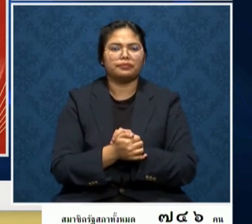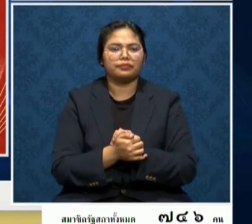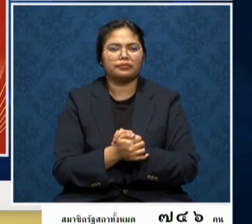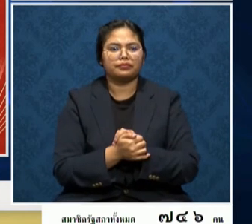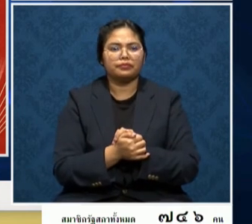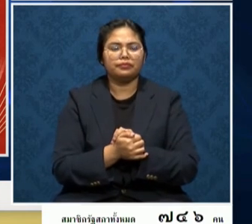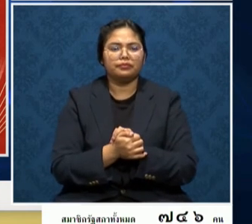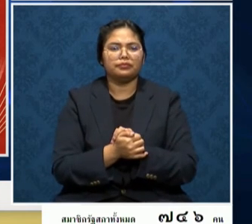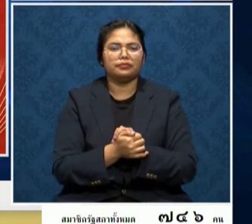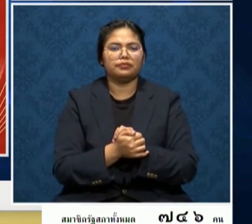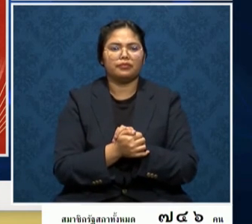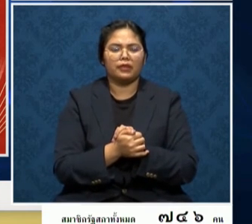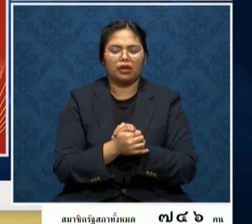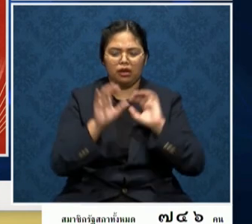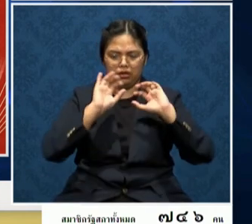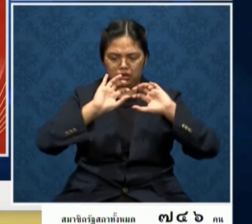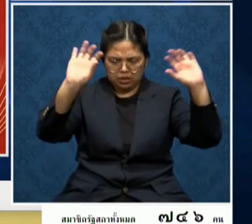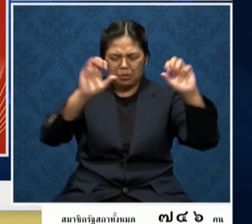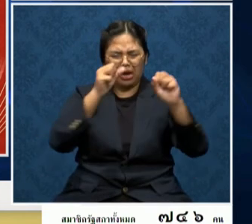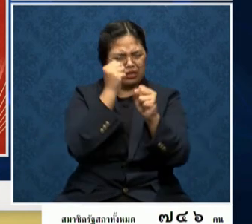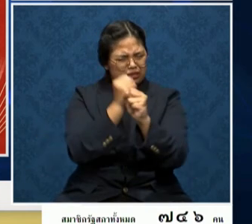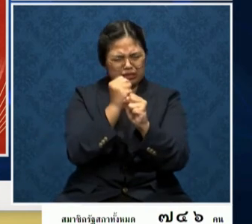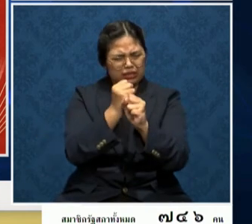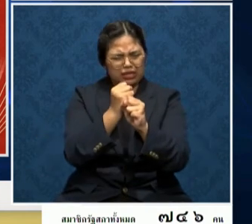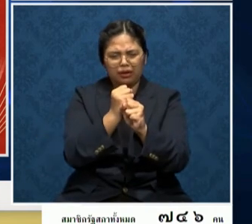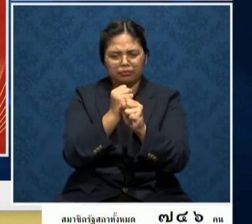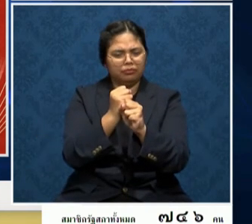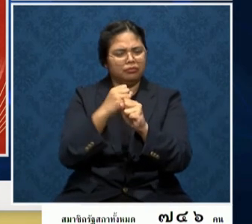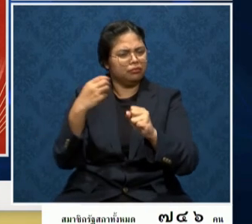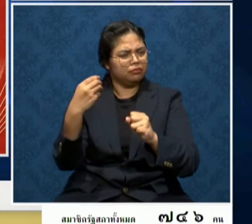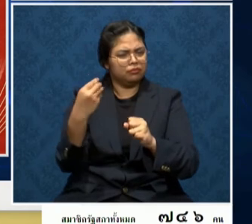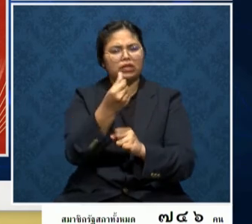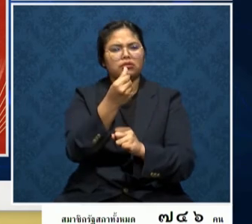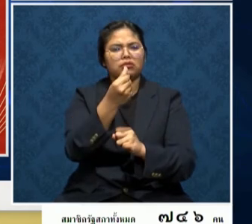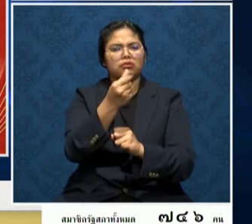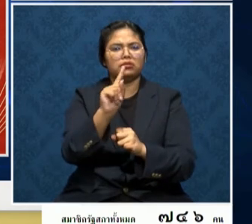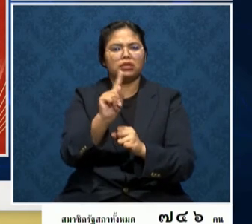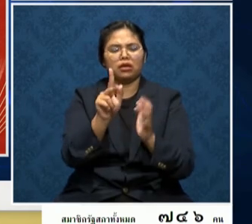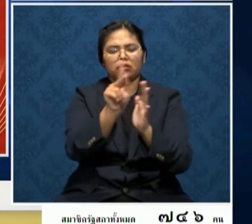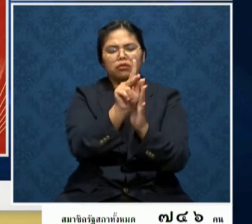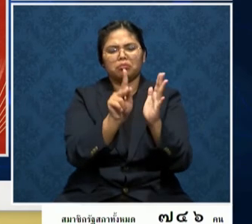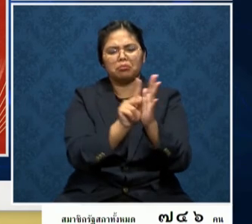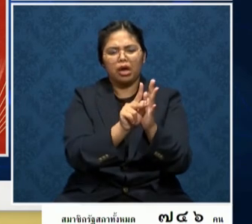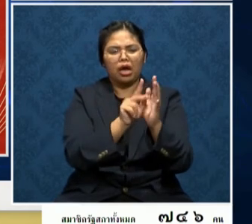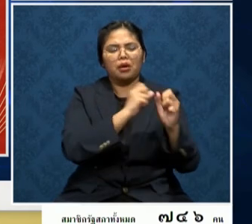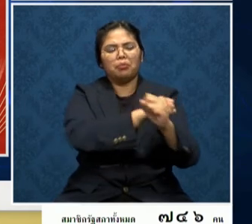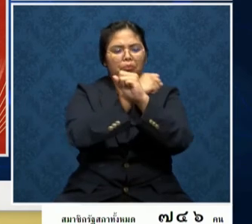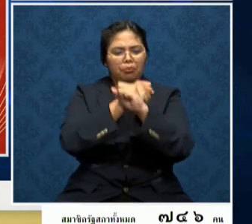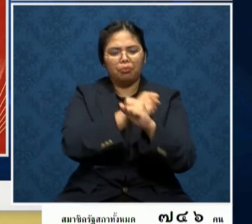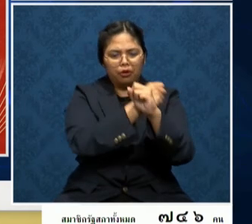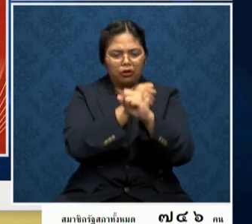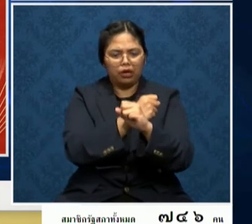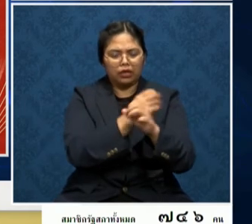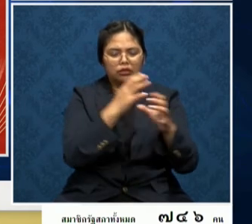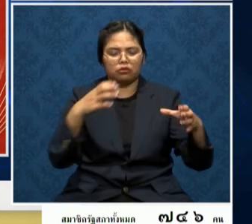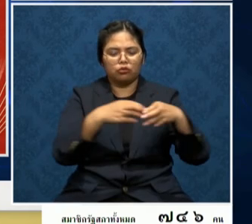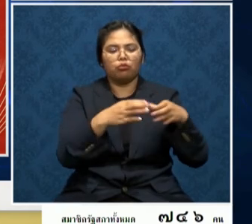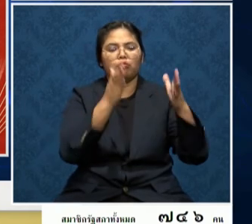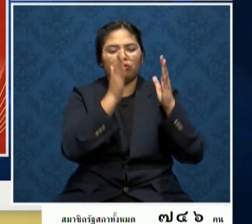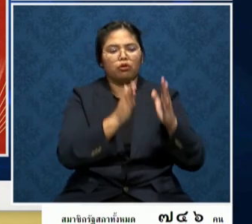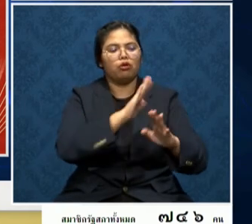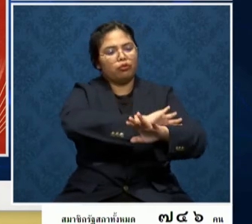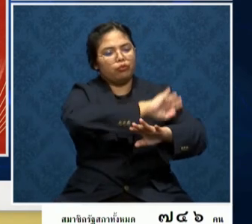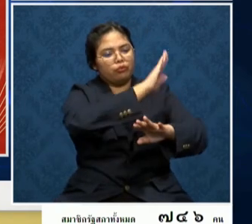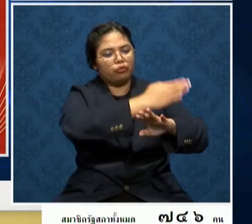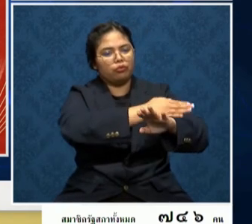ที่รัฐบาลสามารถทำได้เลยคือการผลักดันกฎหมายคุ้มครองวิถีชีวิตกลุ่มชาติพันธุ์ซึ่ง